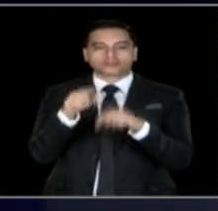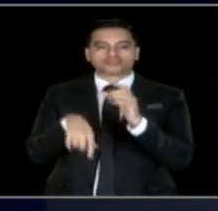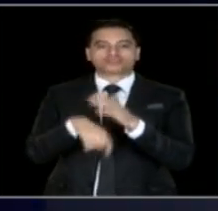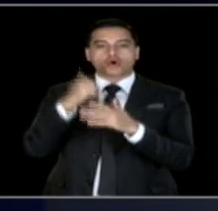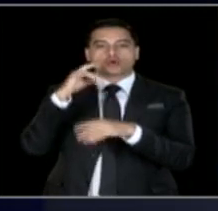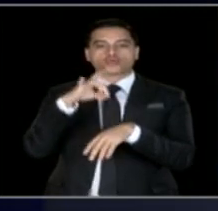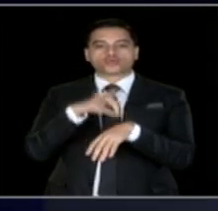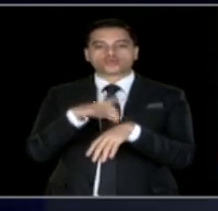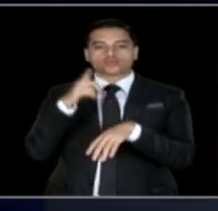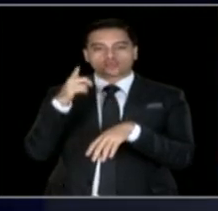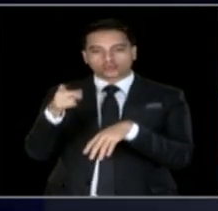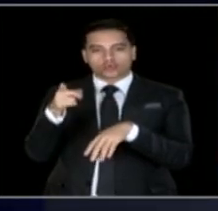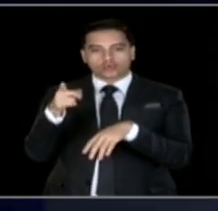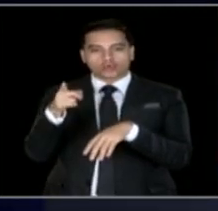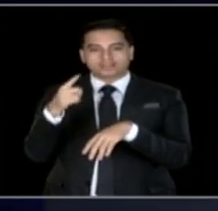الفائز